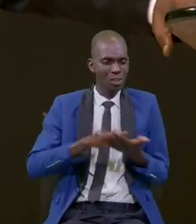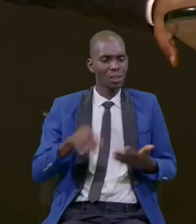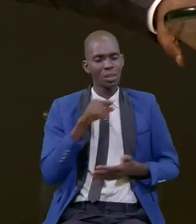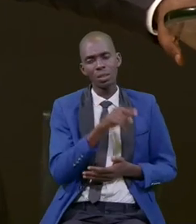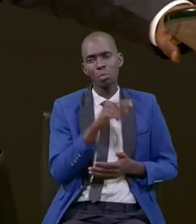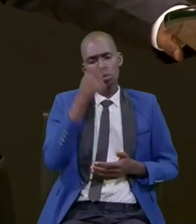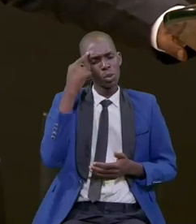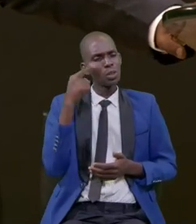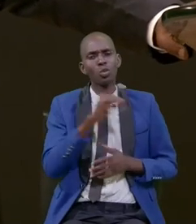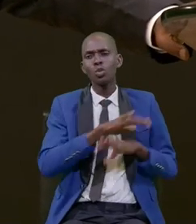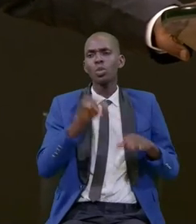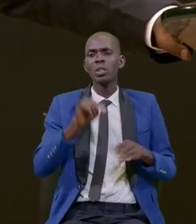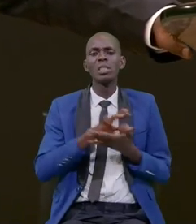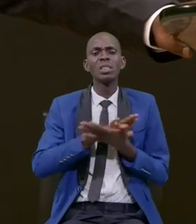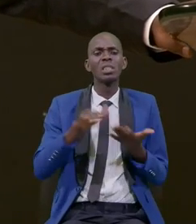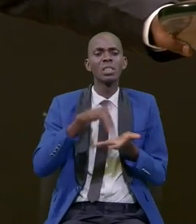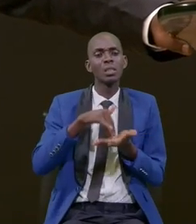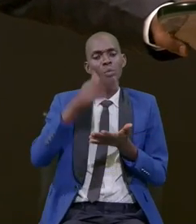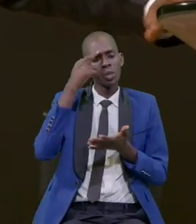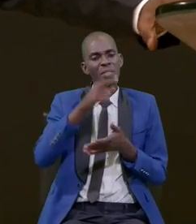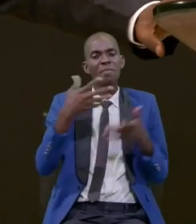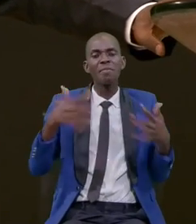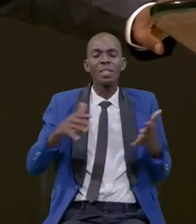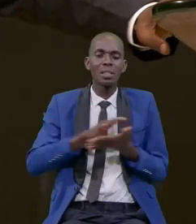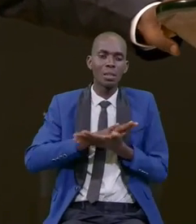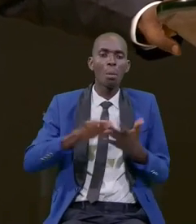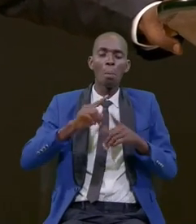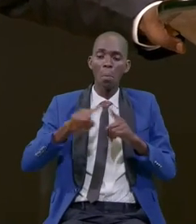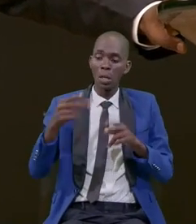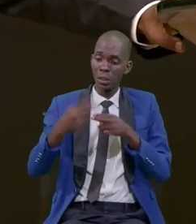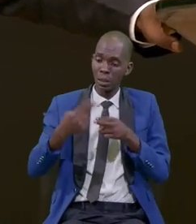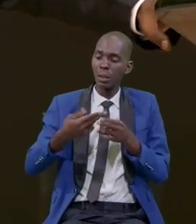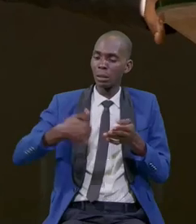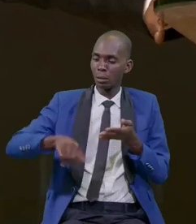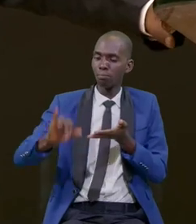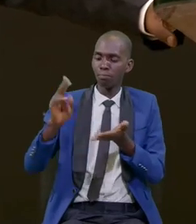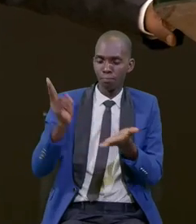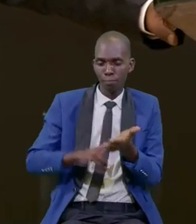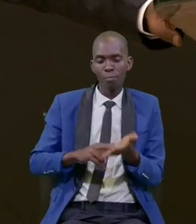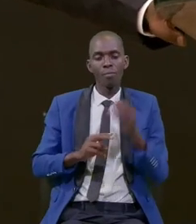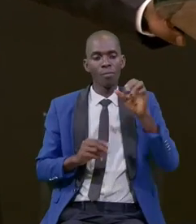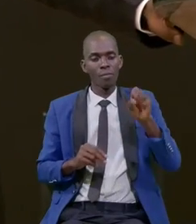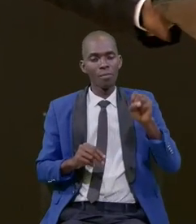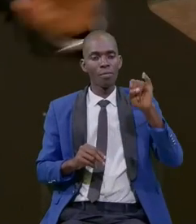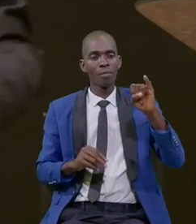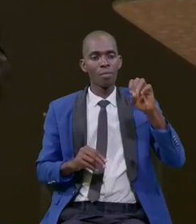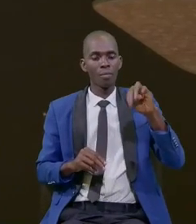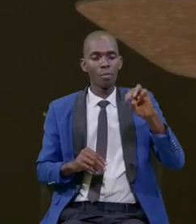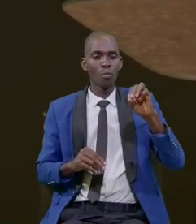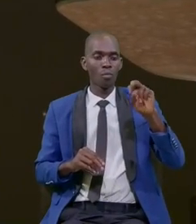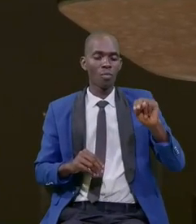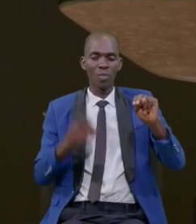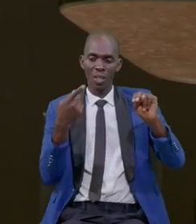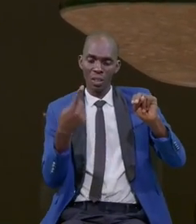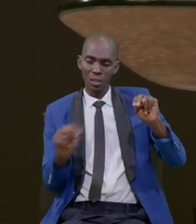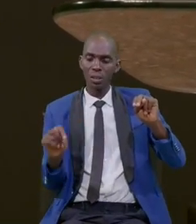guérir. Parce qu'il était guéri, mais on l'appelait Simon le lépreux. Maintenant,